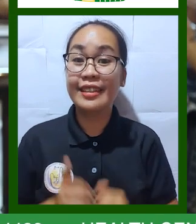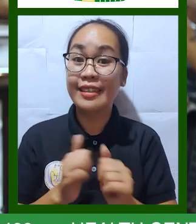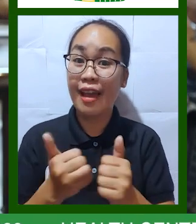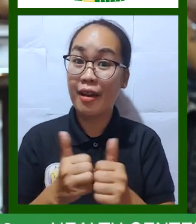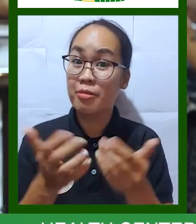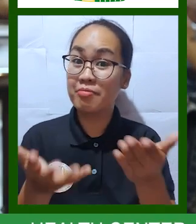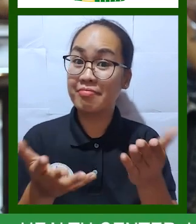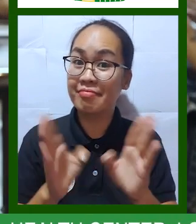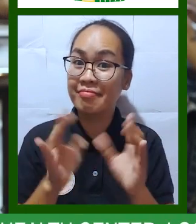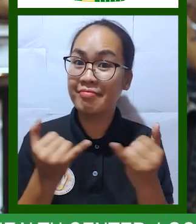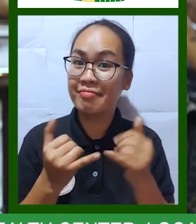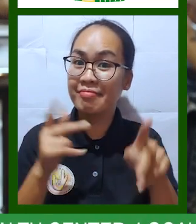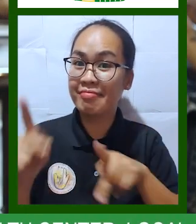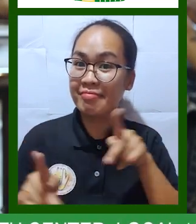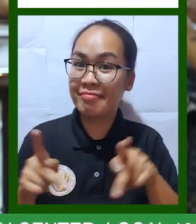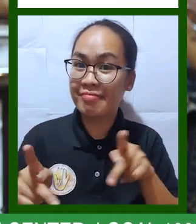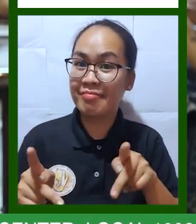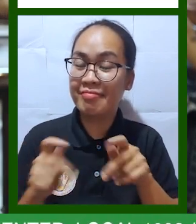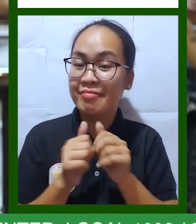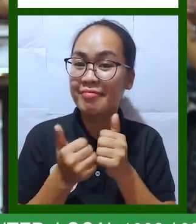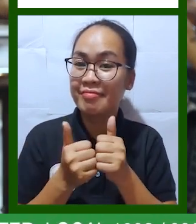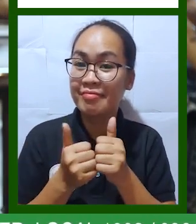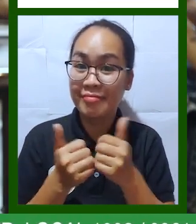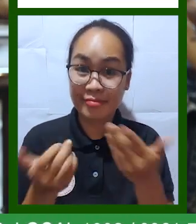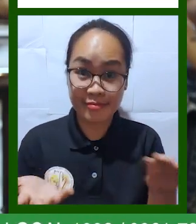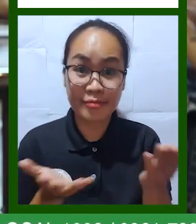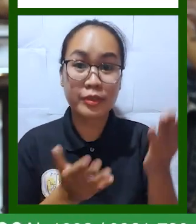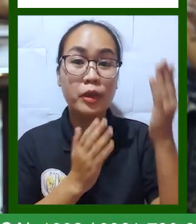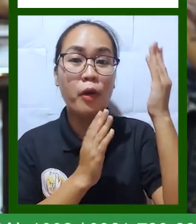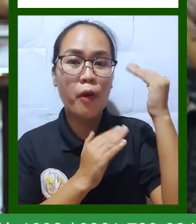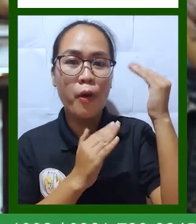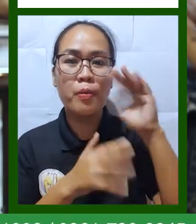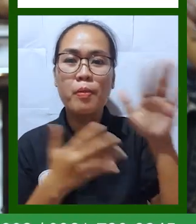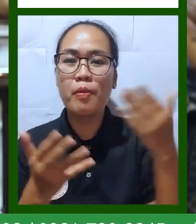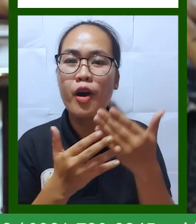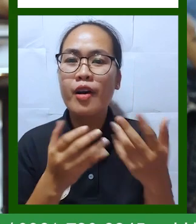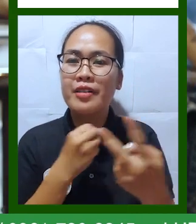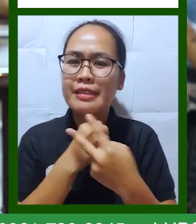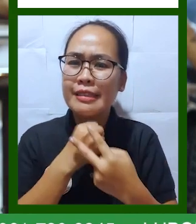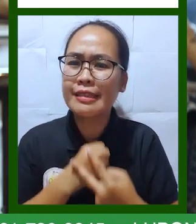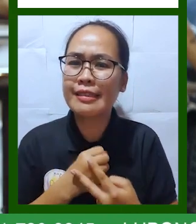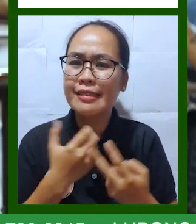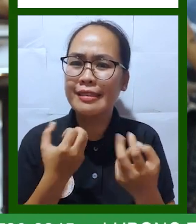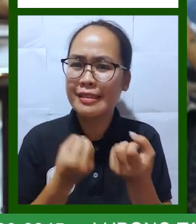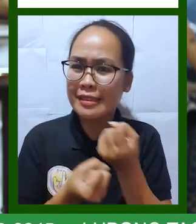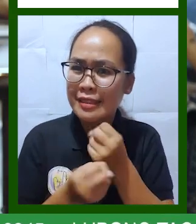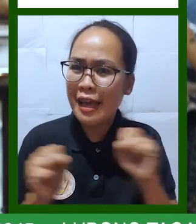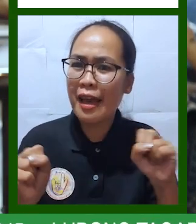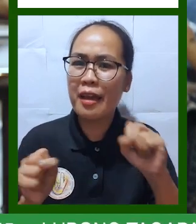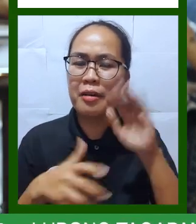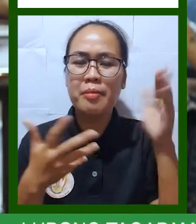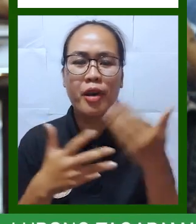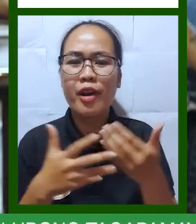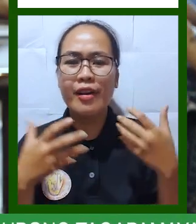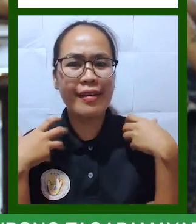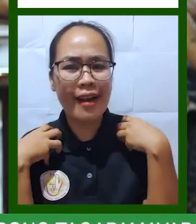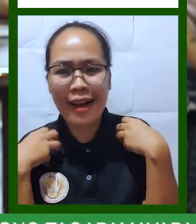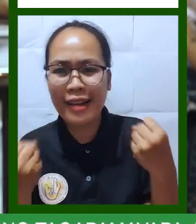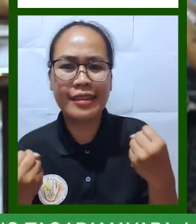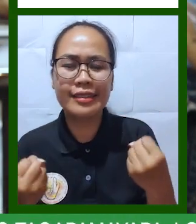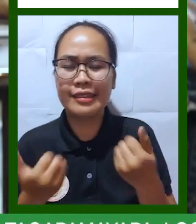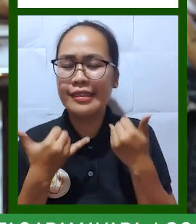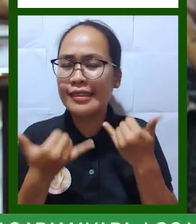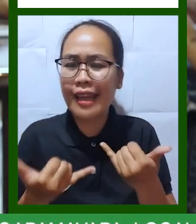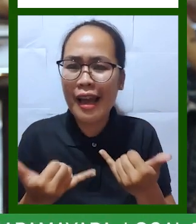kamusta po tayo mga kabarangay? How is everyone? Sana po lahat po tayo ay safe, healthy. I hope everyone is doing